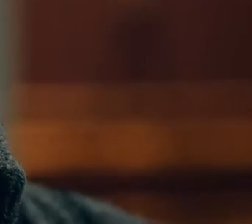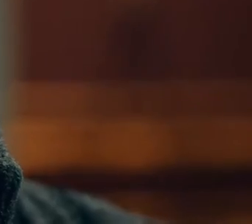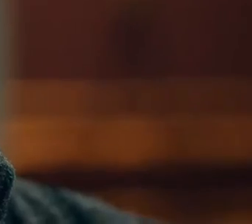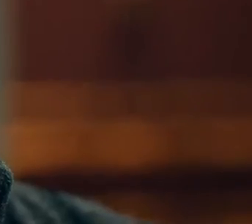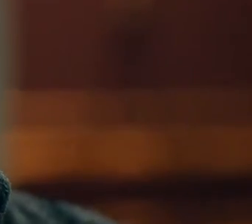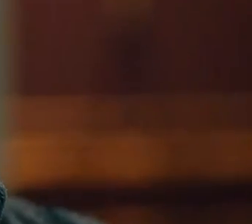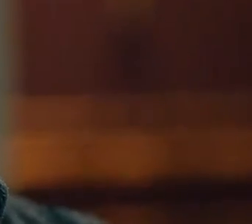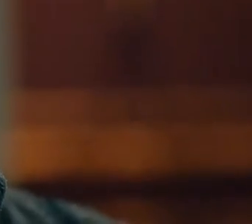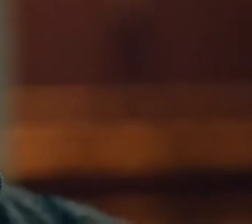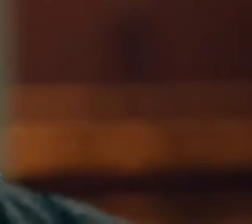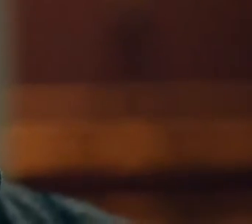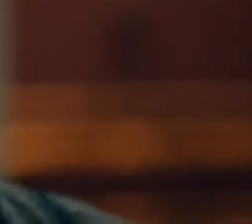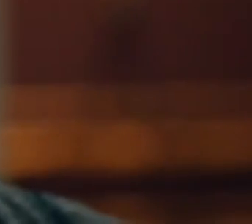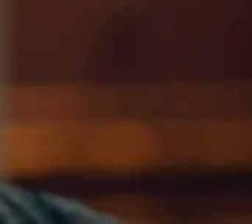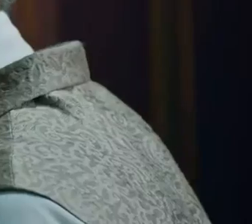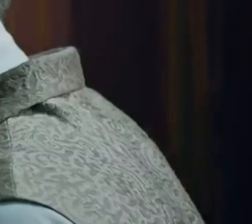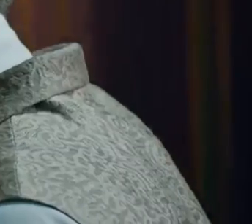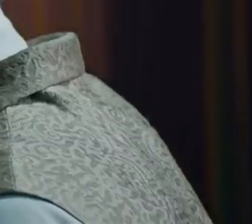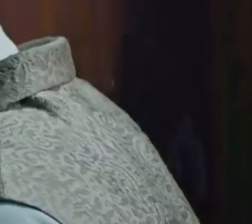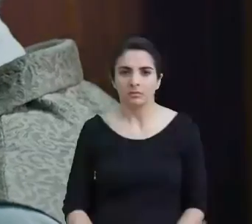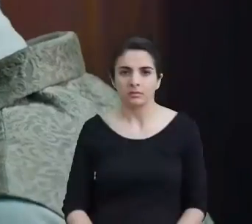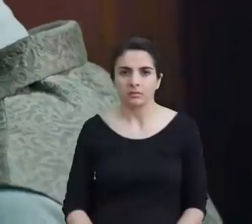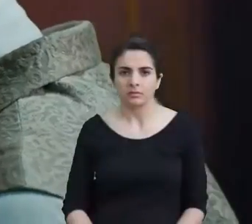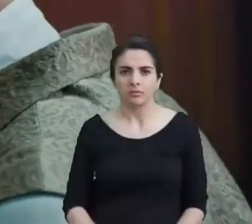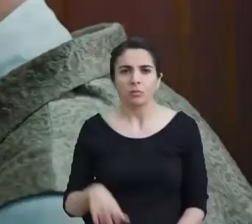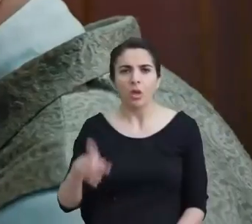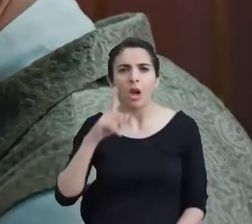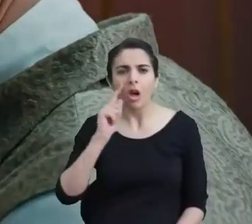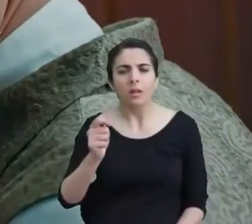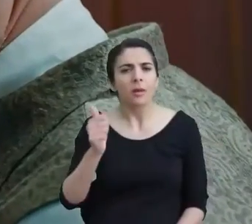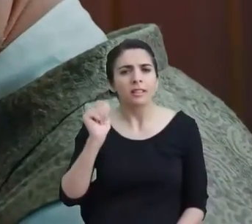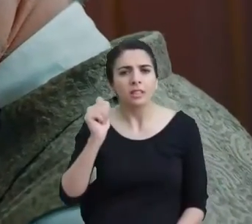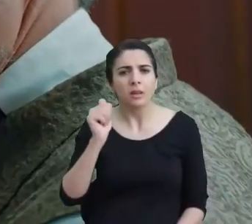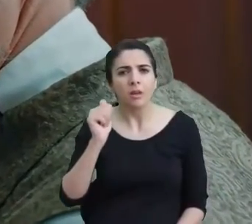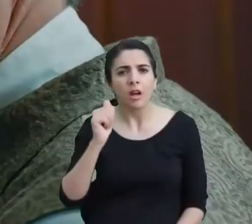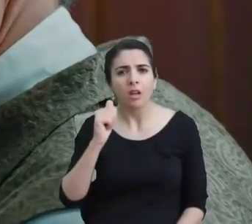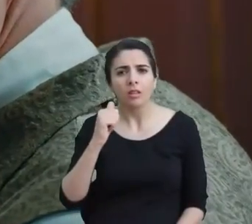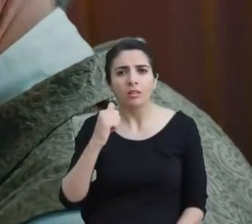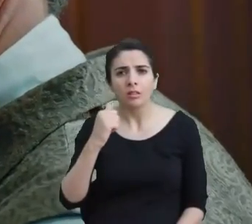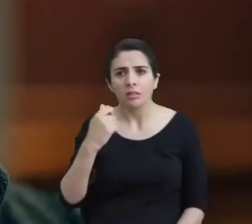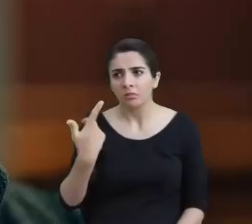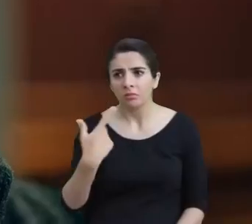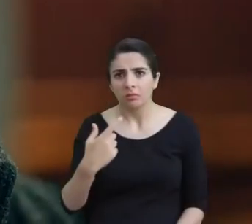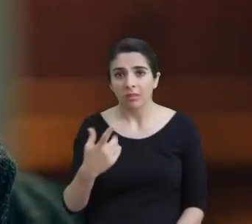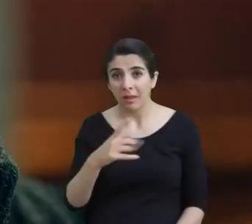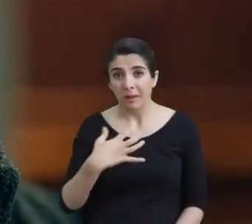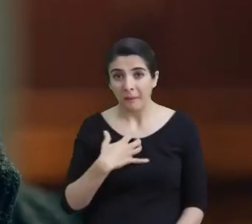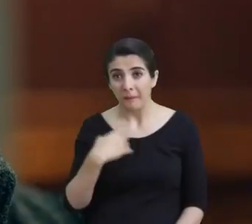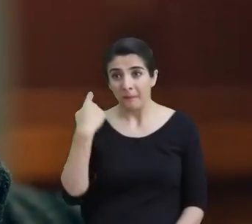ürkek, kımıldayamıyor. Boris dönüp ona baktı. Bu adam beni ne zaman öldürecek diye merak ediyor musun?